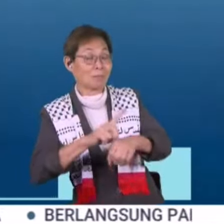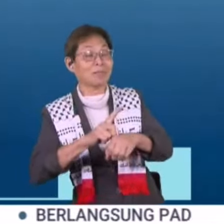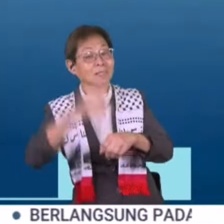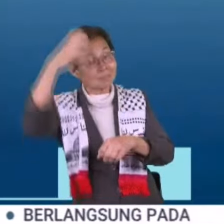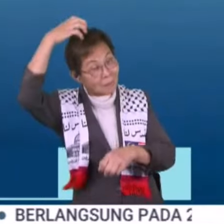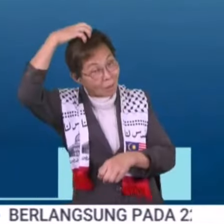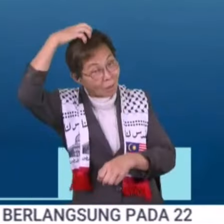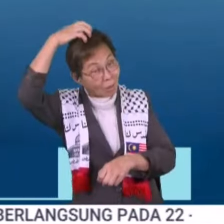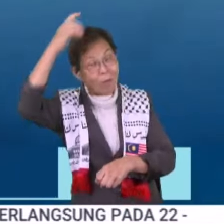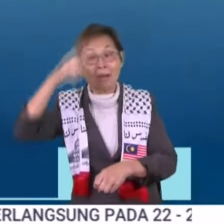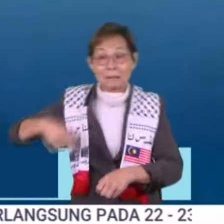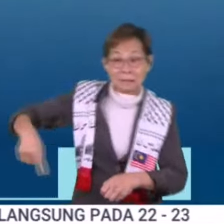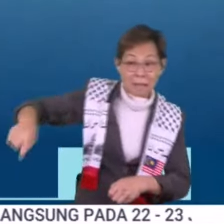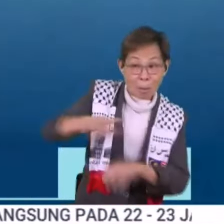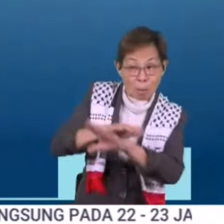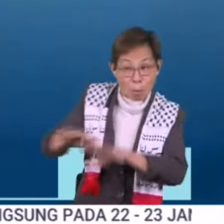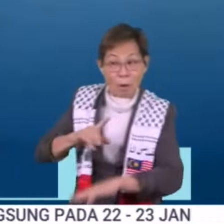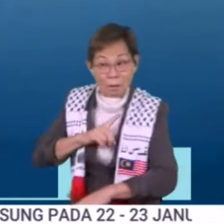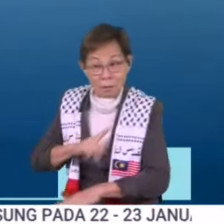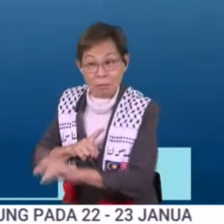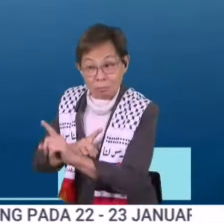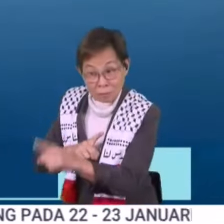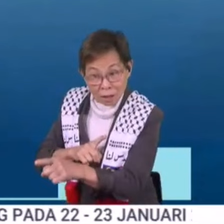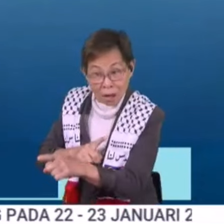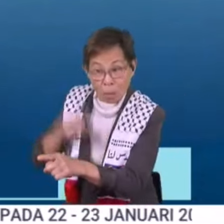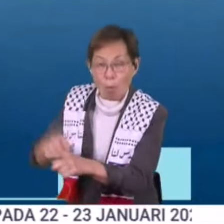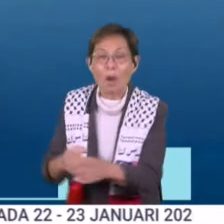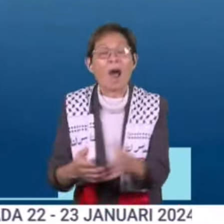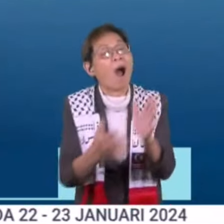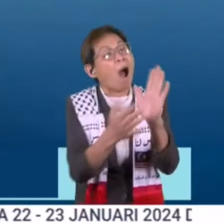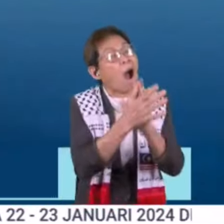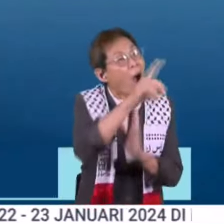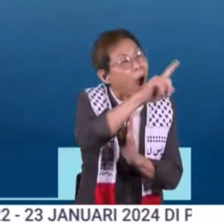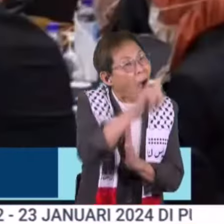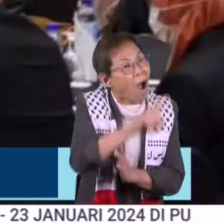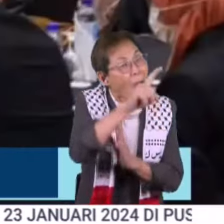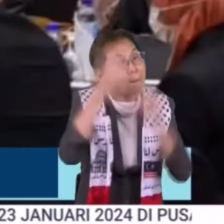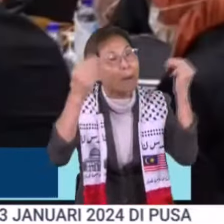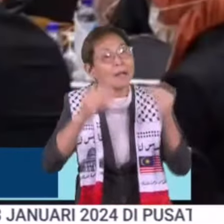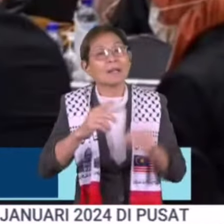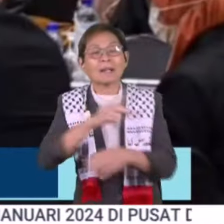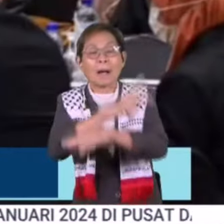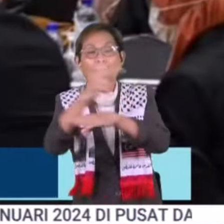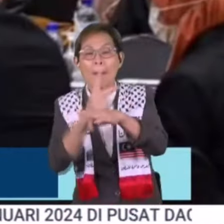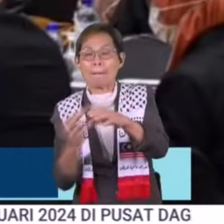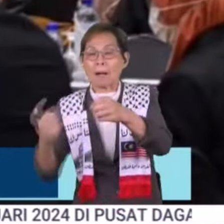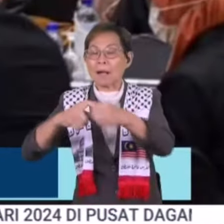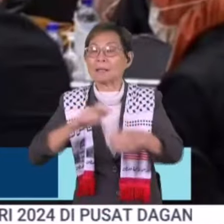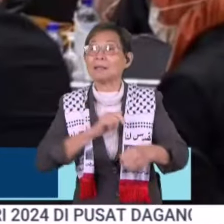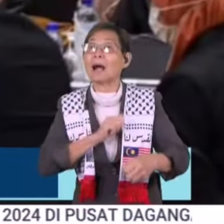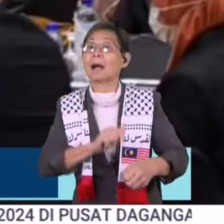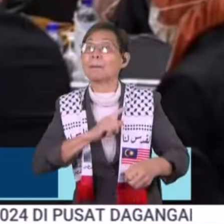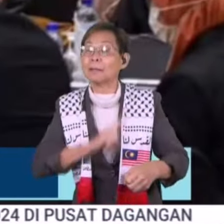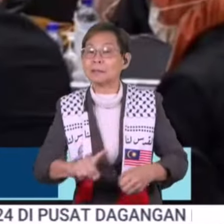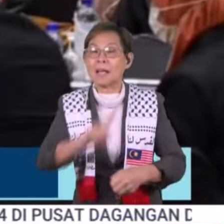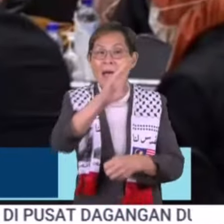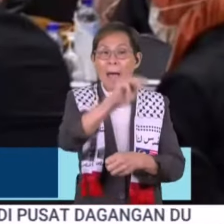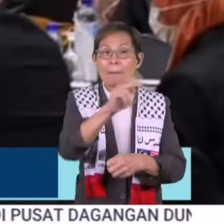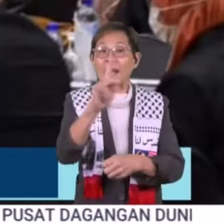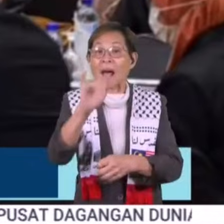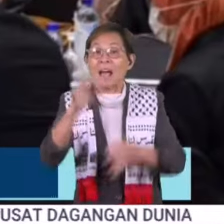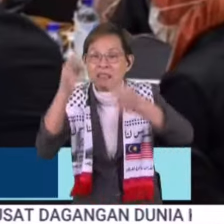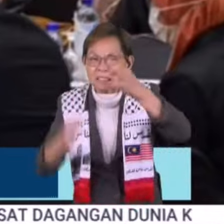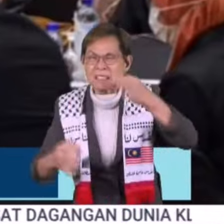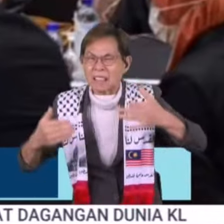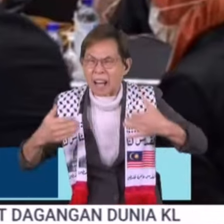ini. Malah mereka yang bukan beragama Islam boleh merujuk kepada Majlis Kebangsaan bagi Hal Ehwal Agama Islam Malaysia MKI